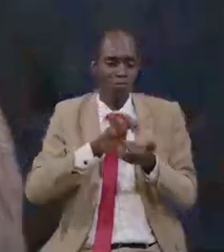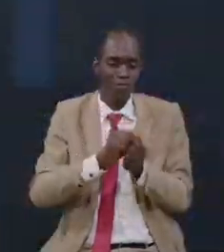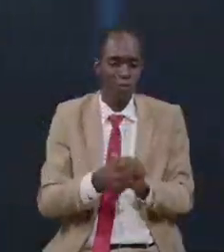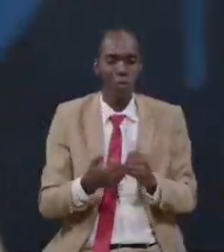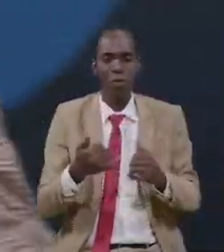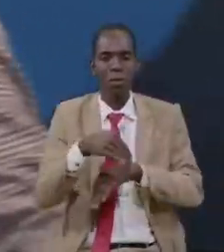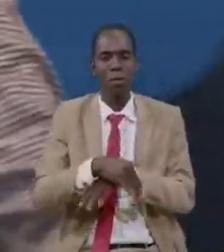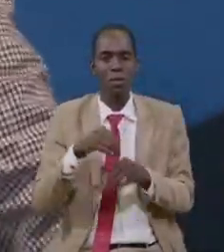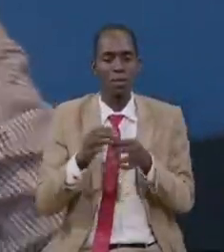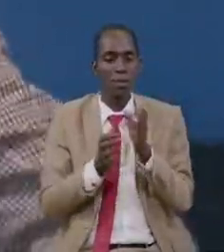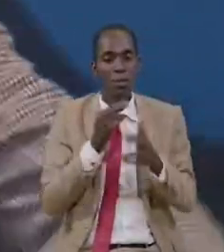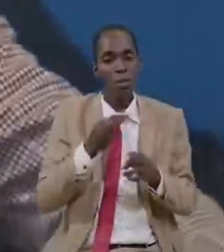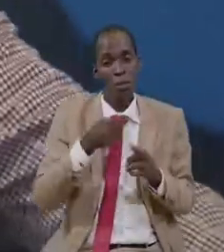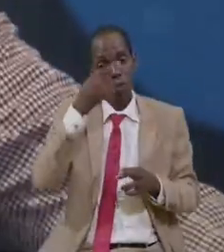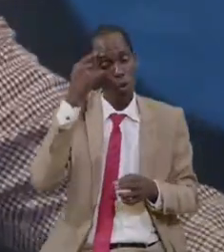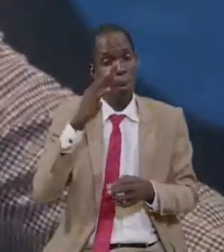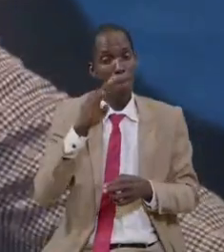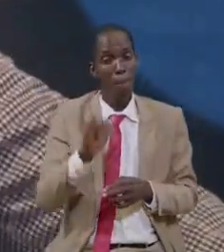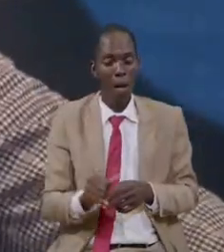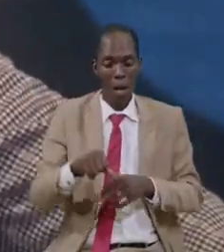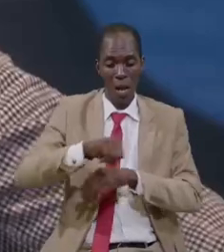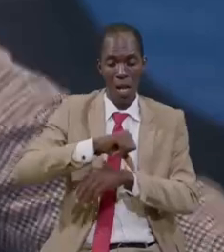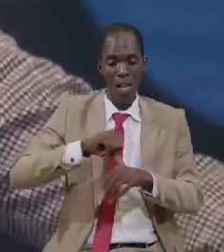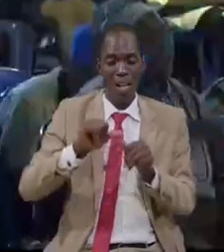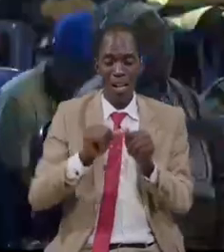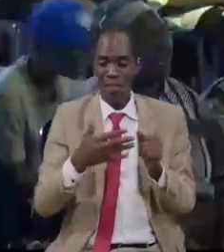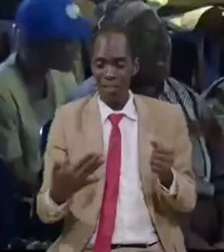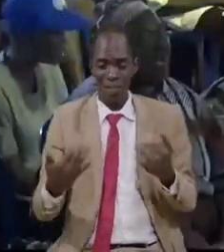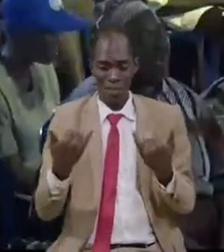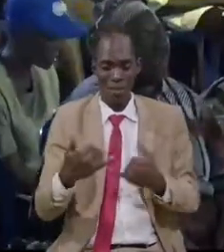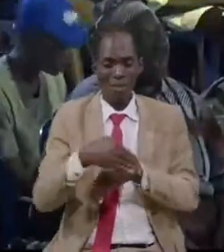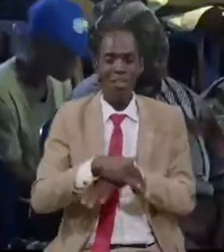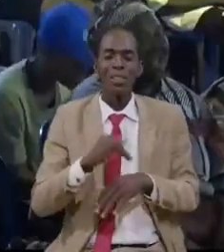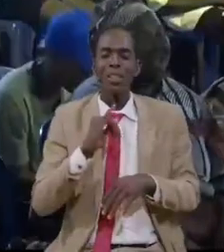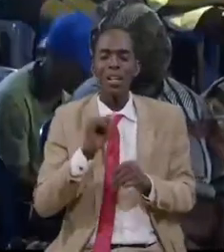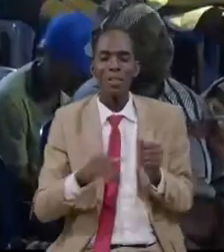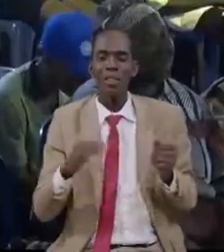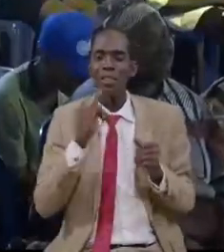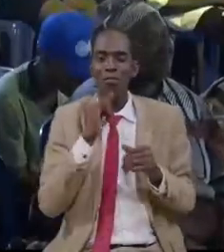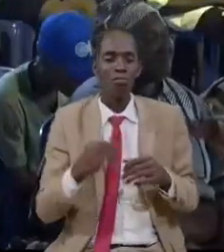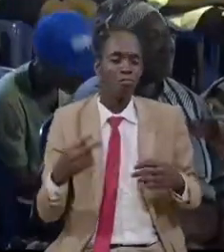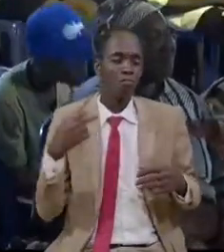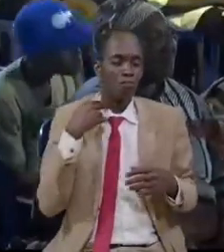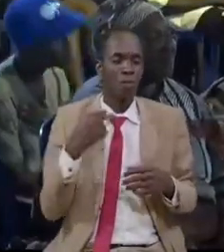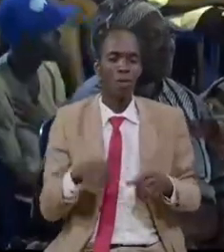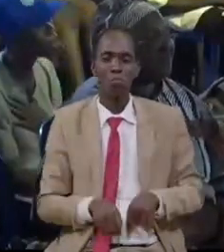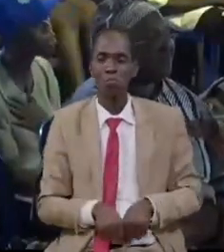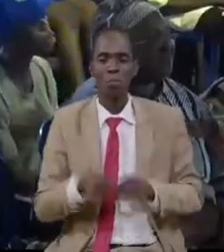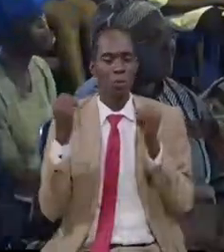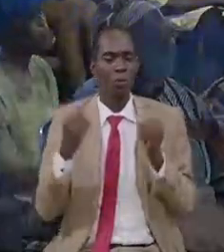l'onction, chaque jour que ce soir est brisé et détruit de ta vie. Dans ma